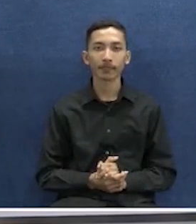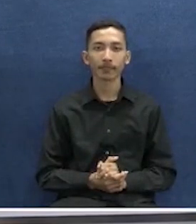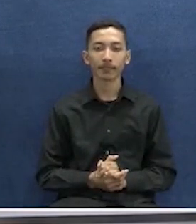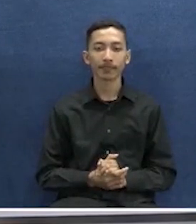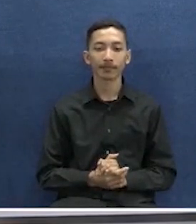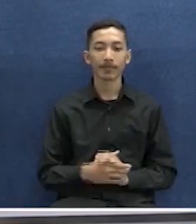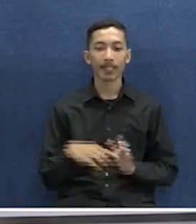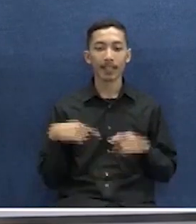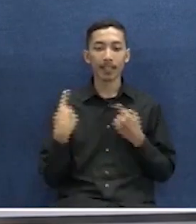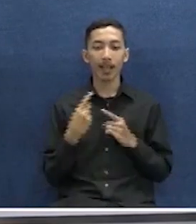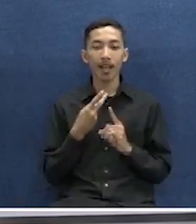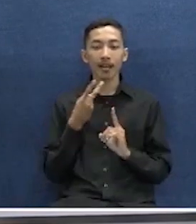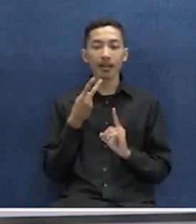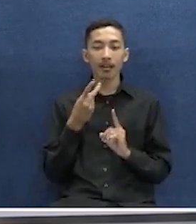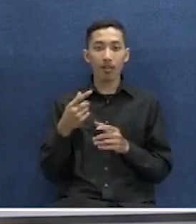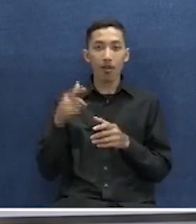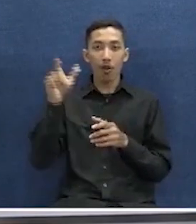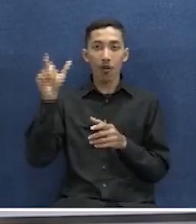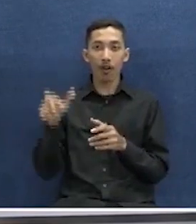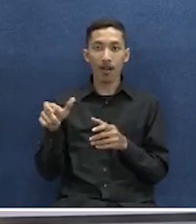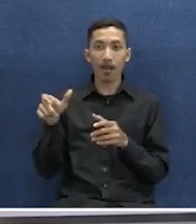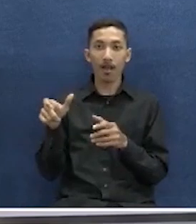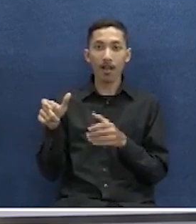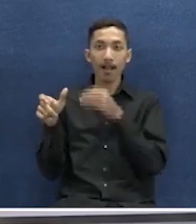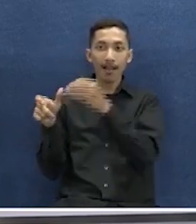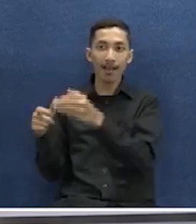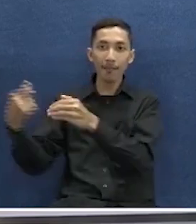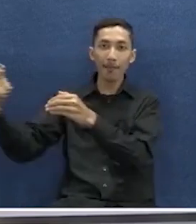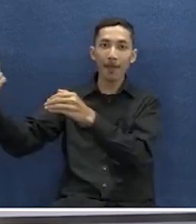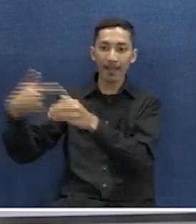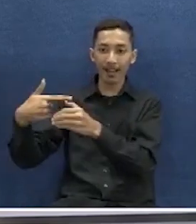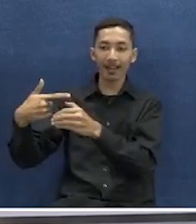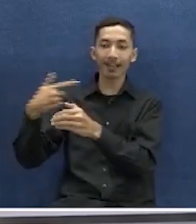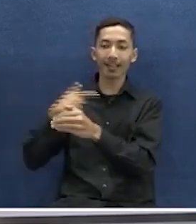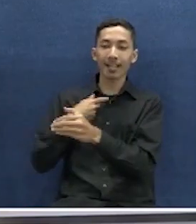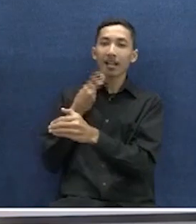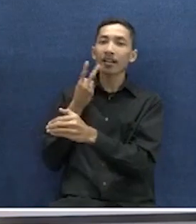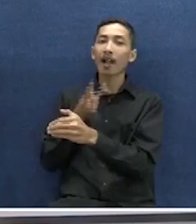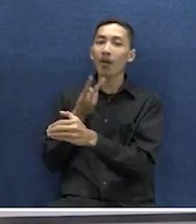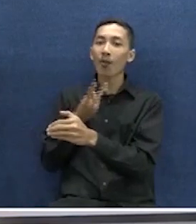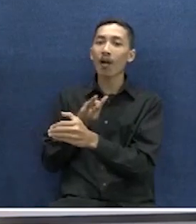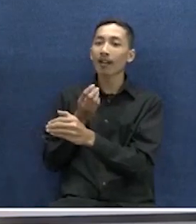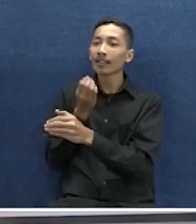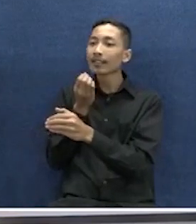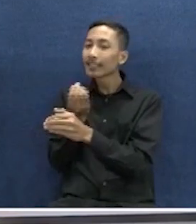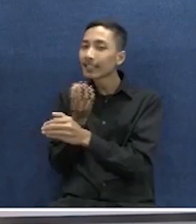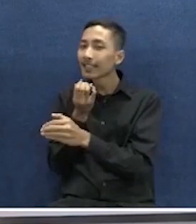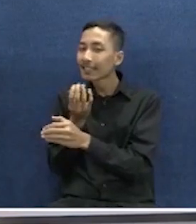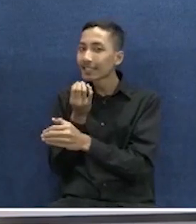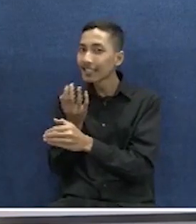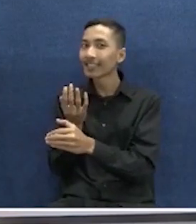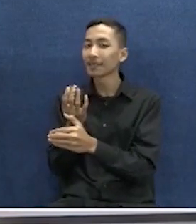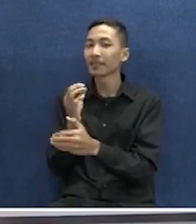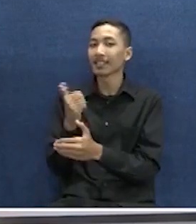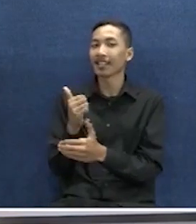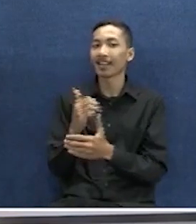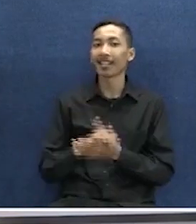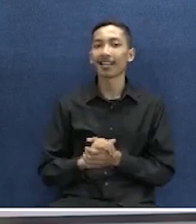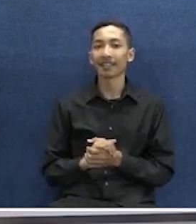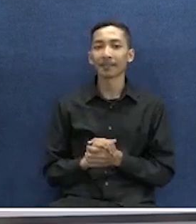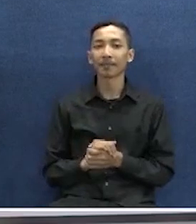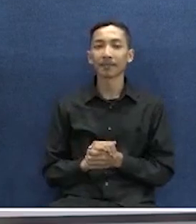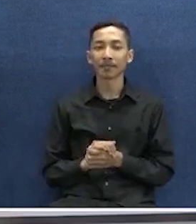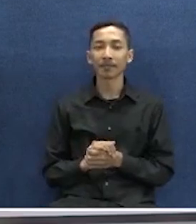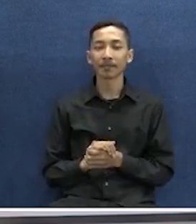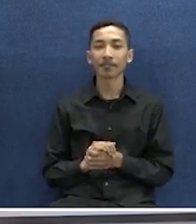kita dakwahnya itu menyusul setelah itu dan Kalau gimana ya kalau kalau dipasang target Bu semua